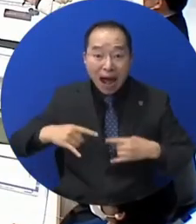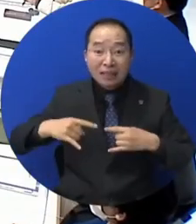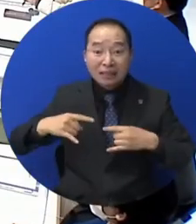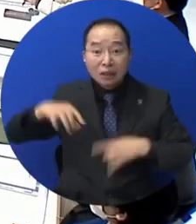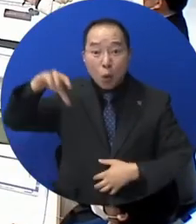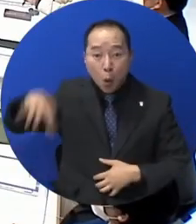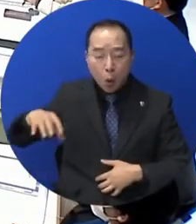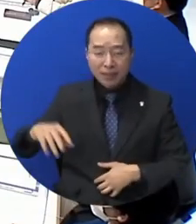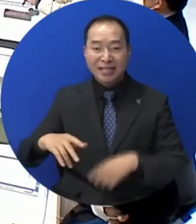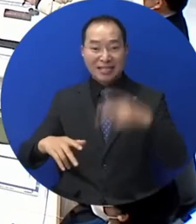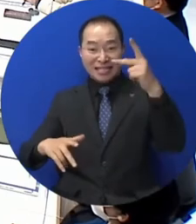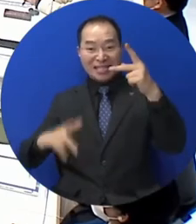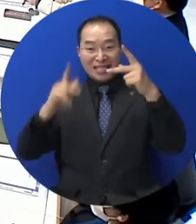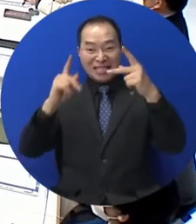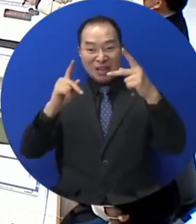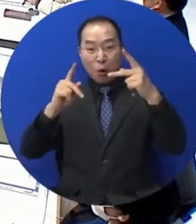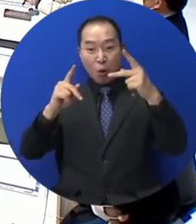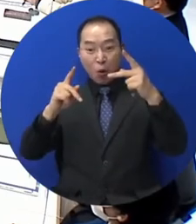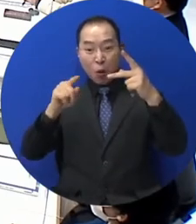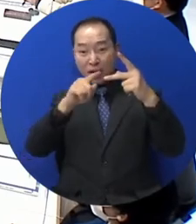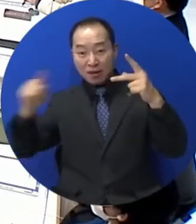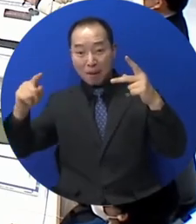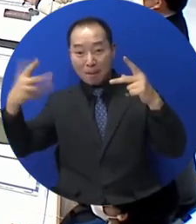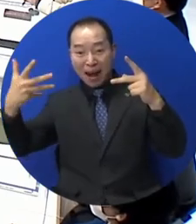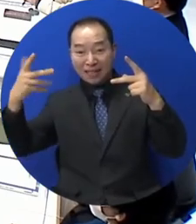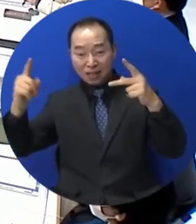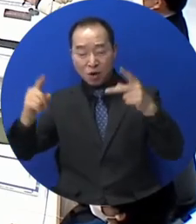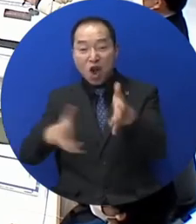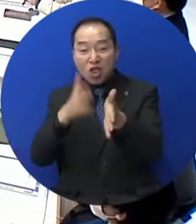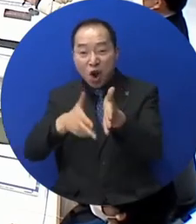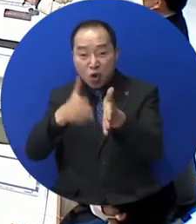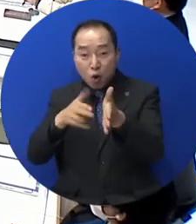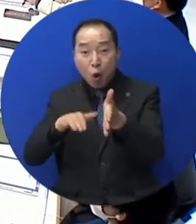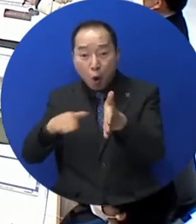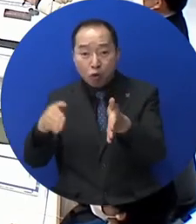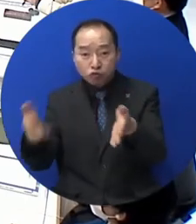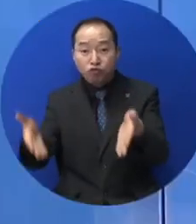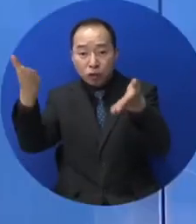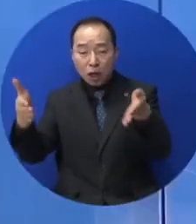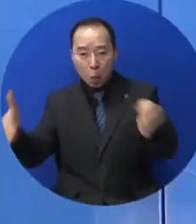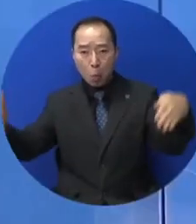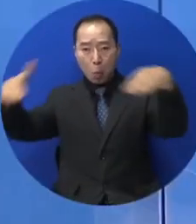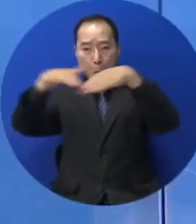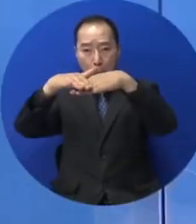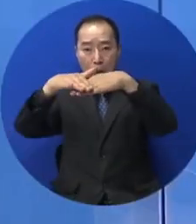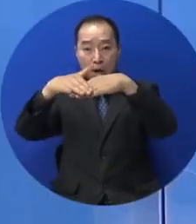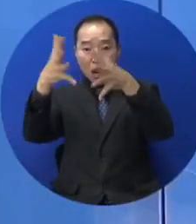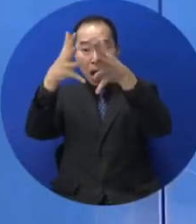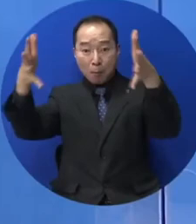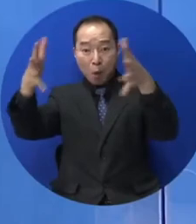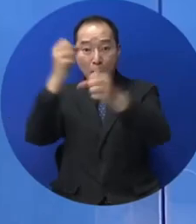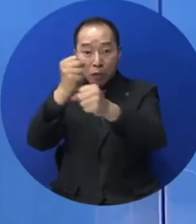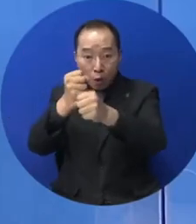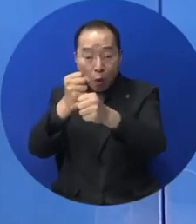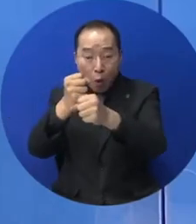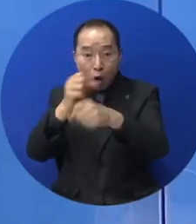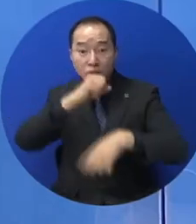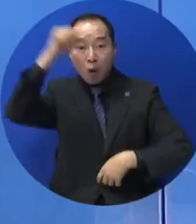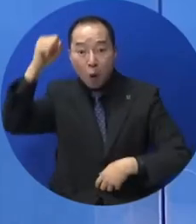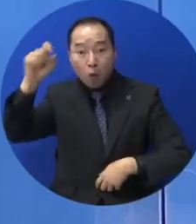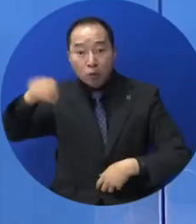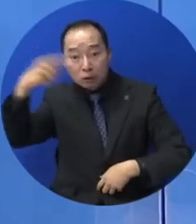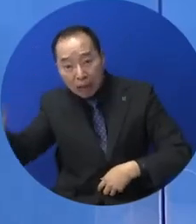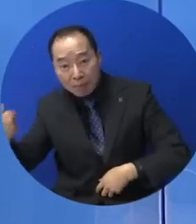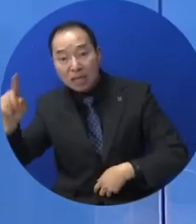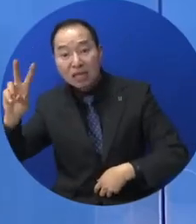2km에서 80m 폭이 되는 철도 위를 씌워서 5만의 도시를 만들었습니다. 그것이 성공하니까 그 옆에다 2만 5천이 들어갈 수